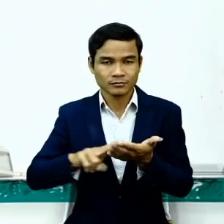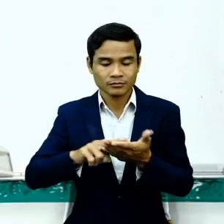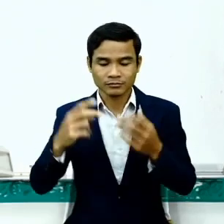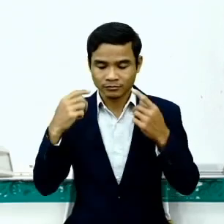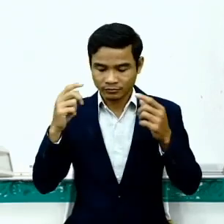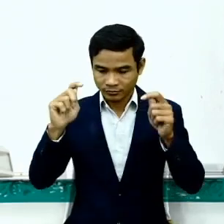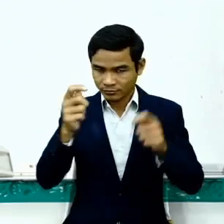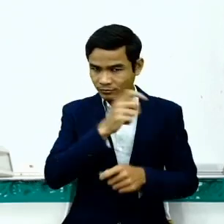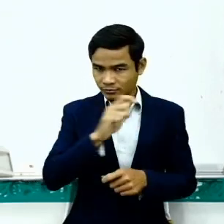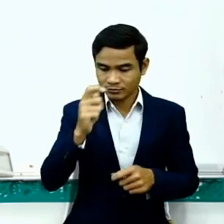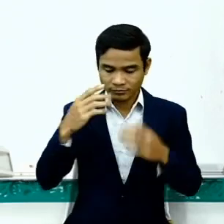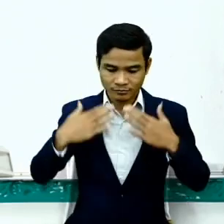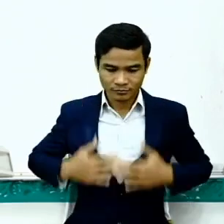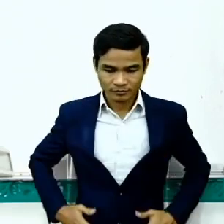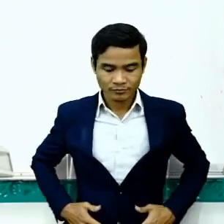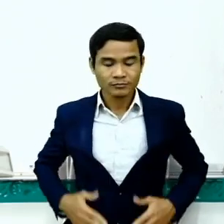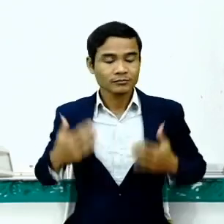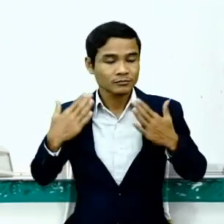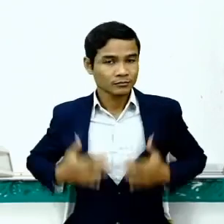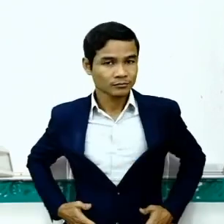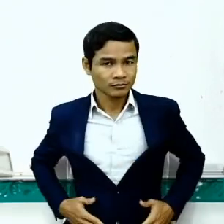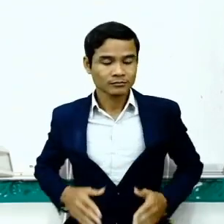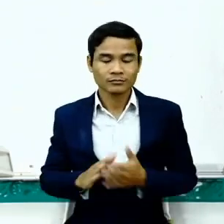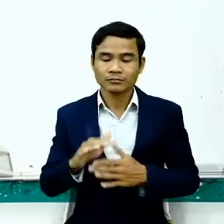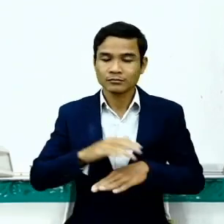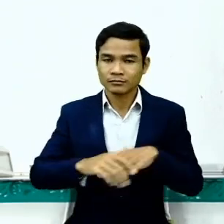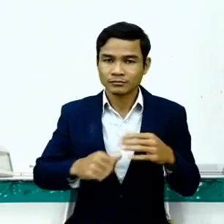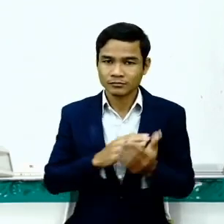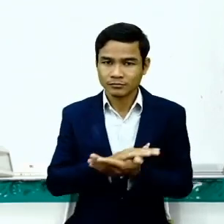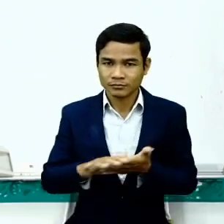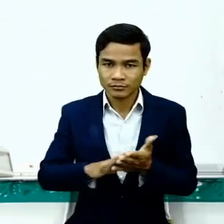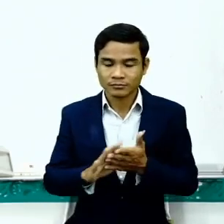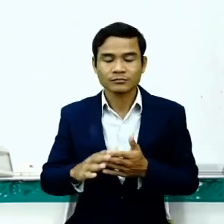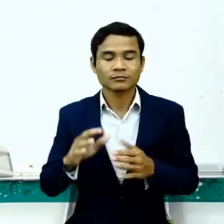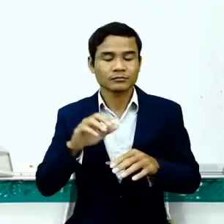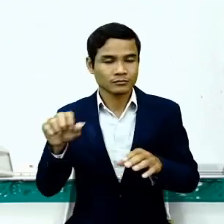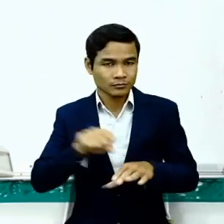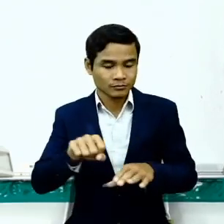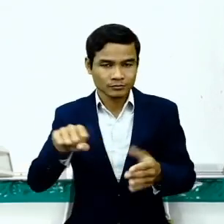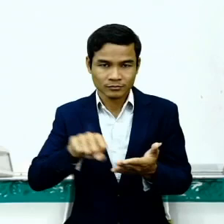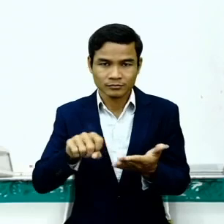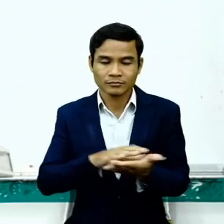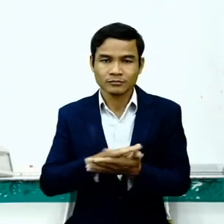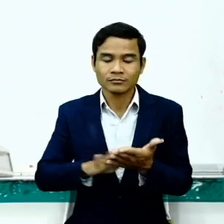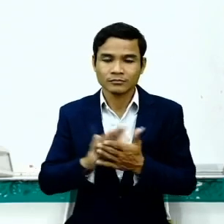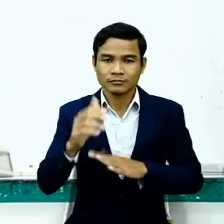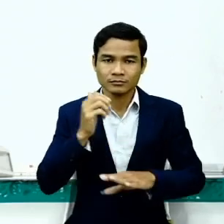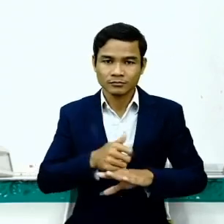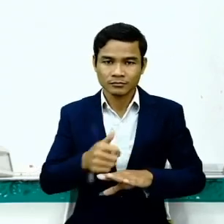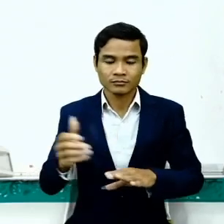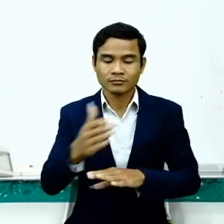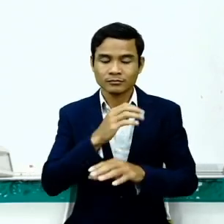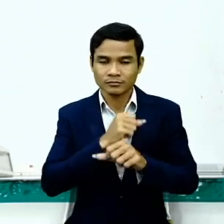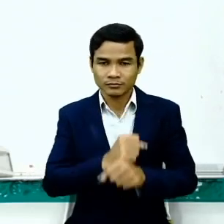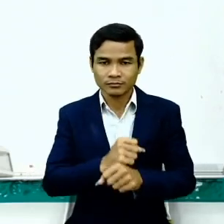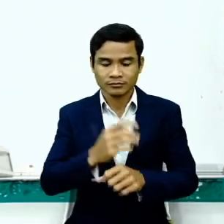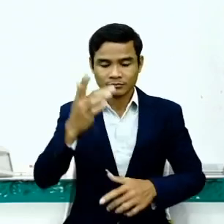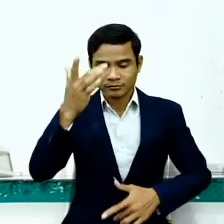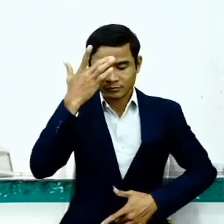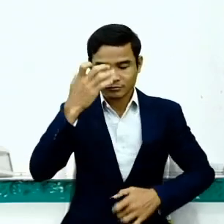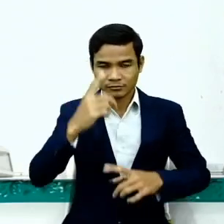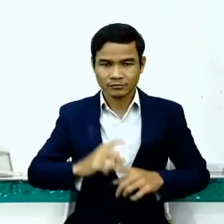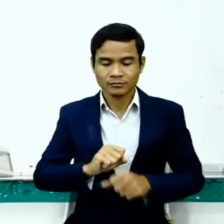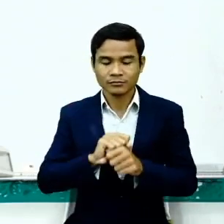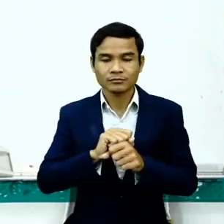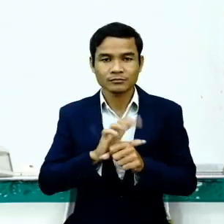luôn pran, ngụy tật ở bàn xa ạc bát. Chà, liên đáy chứ mùi nâng sợ bú, ở cốt rồi có chờ là bàn nhược nhuốc. Đã bây bằng ca luôn đã chia phót vì